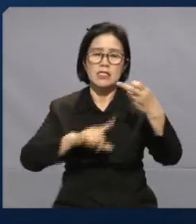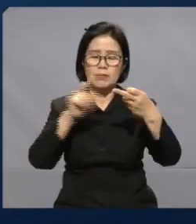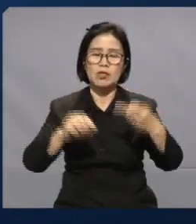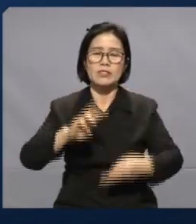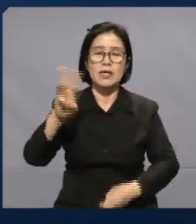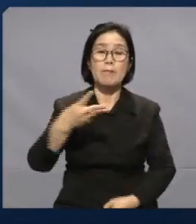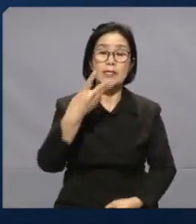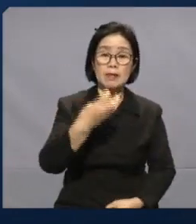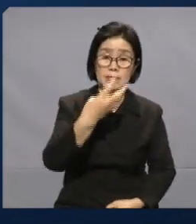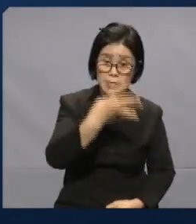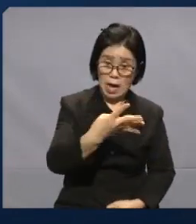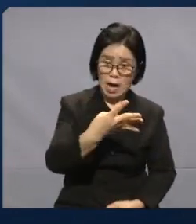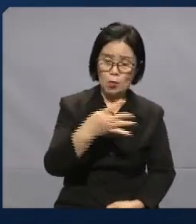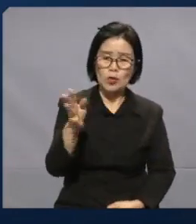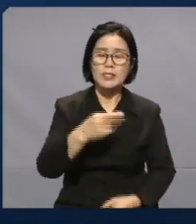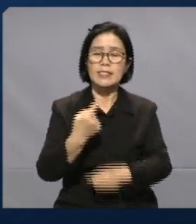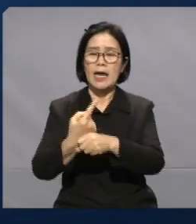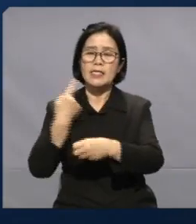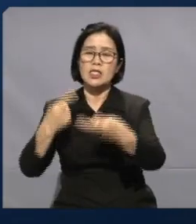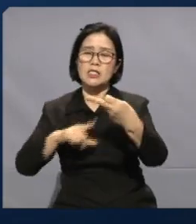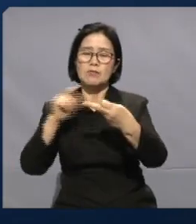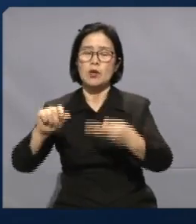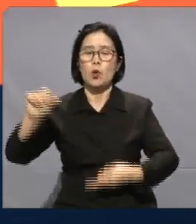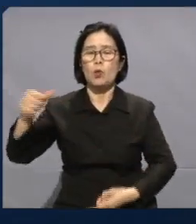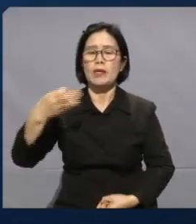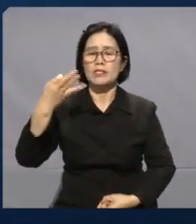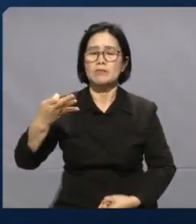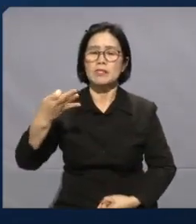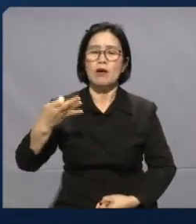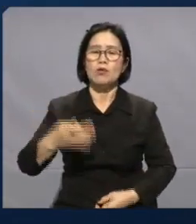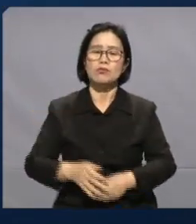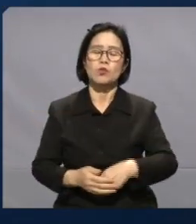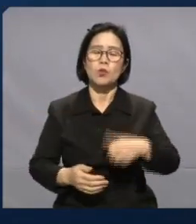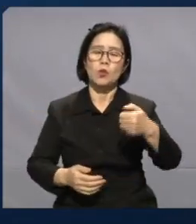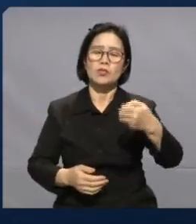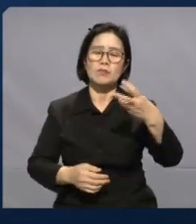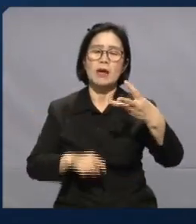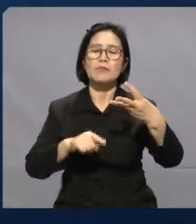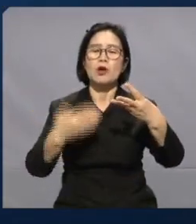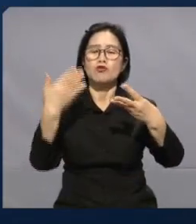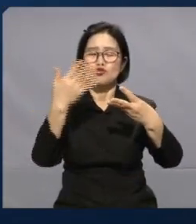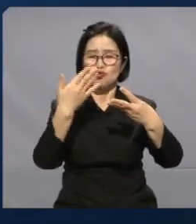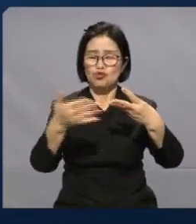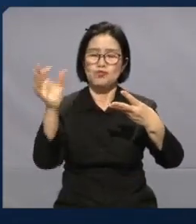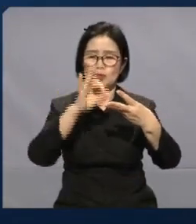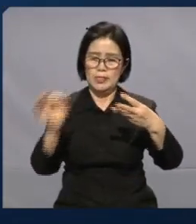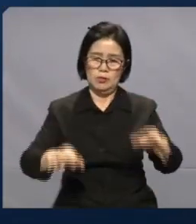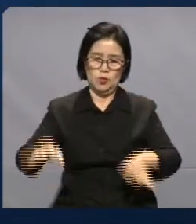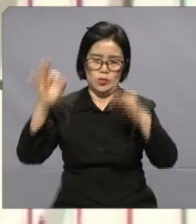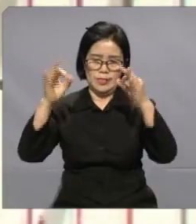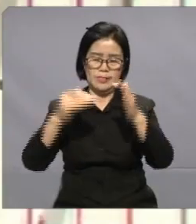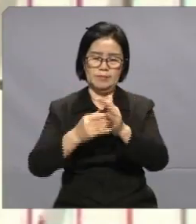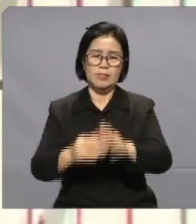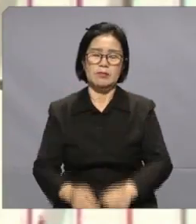334원에서 지난해 12월 514원으로 53.9%나 올랐습니다